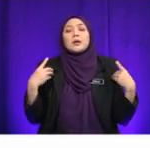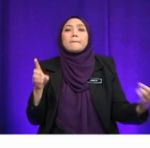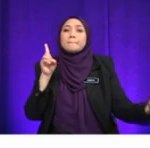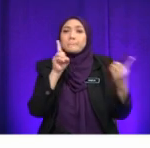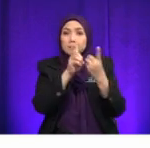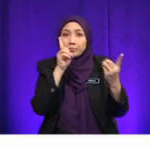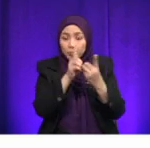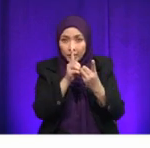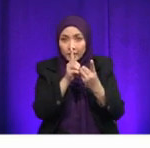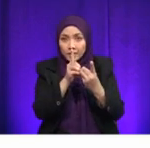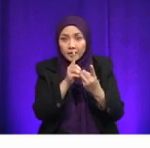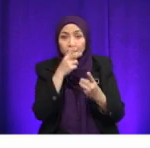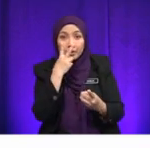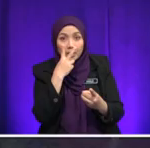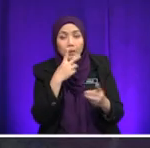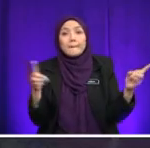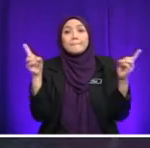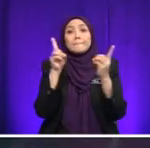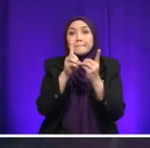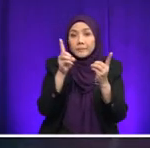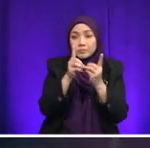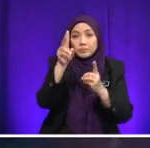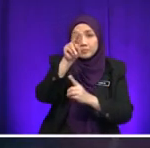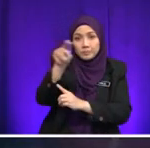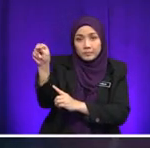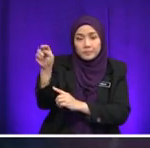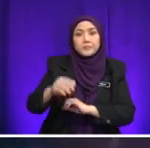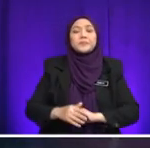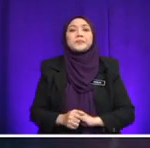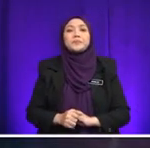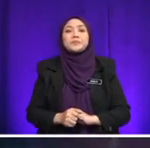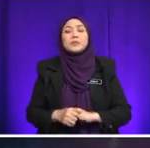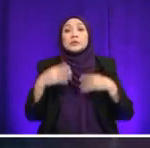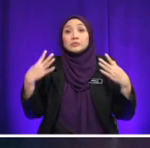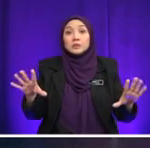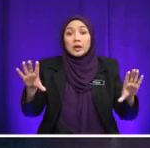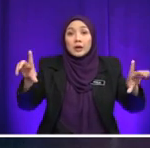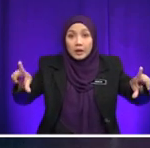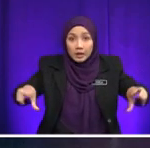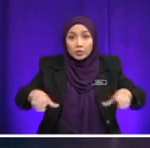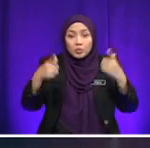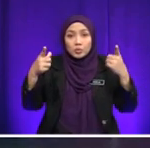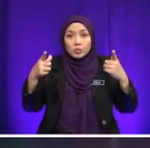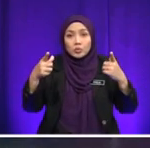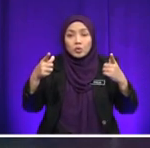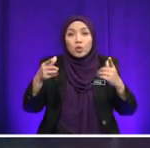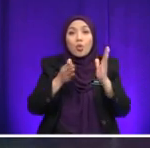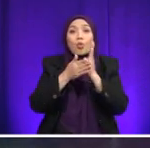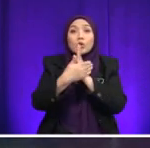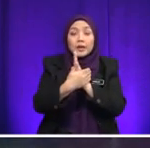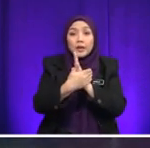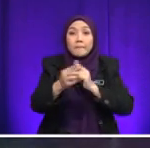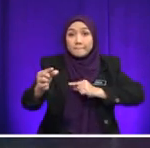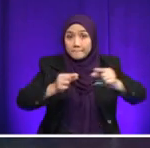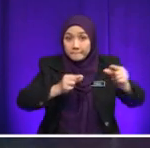kalau kita lihat nah persidangan nah yang ini Oke persidangan ini telah dilakukan oleh pergerakan Pemuda Melayu